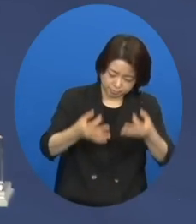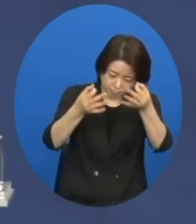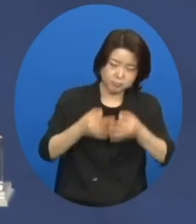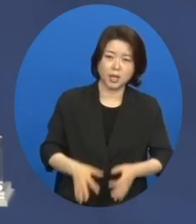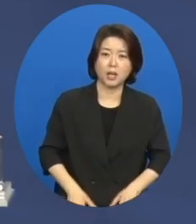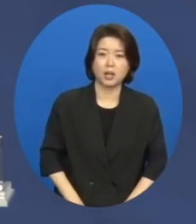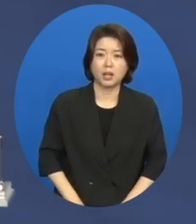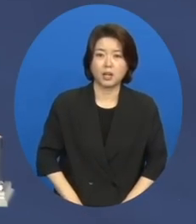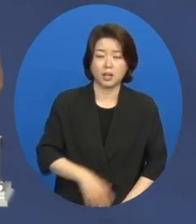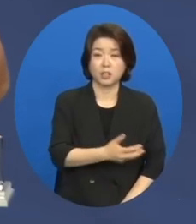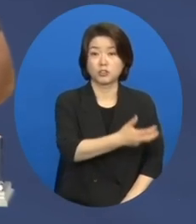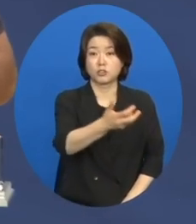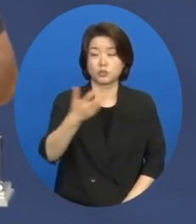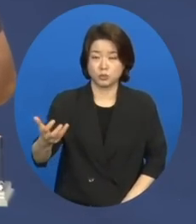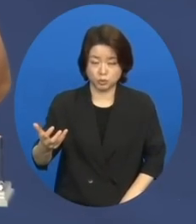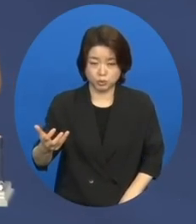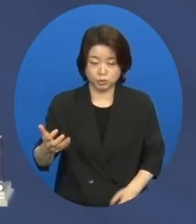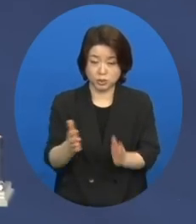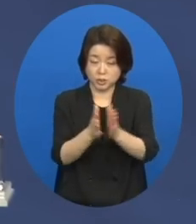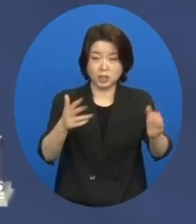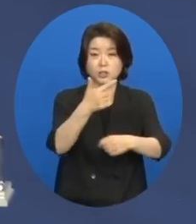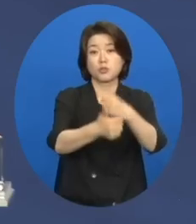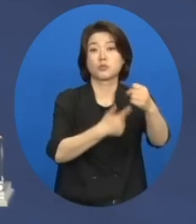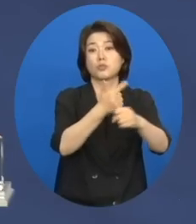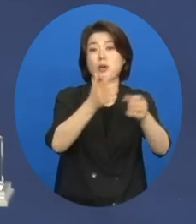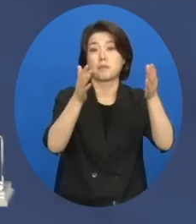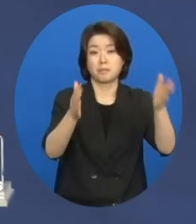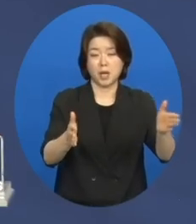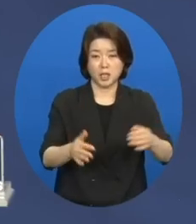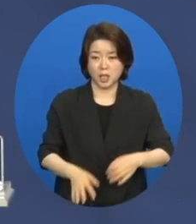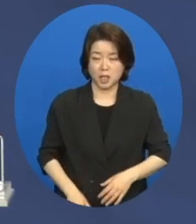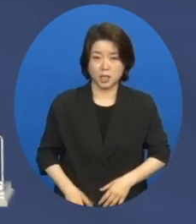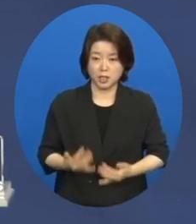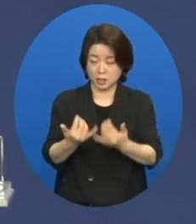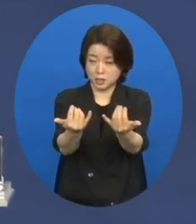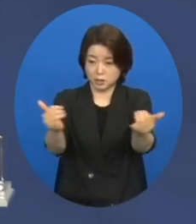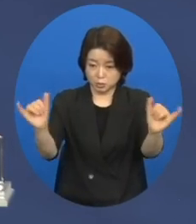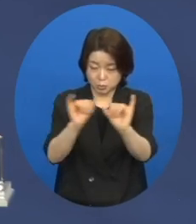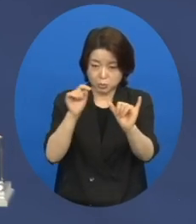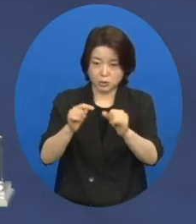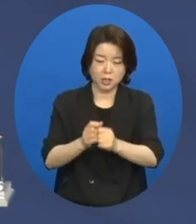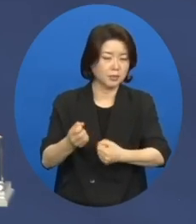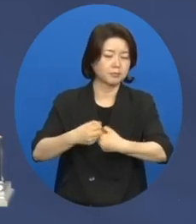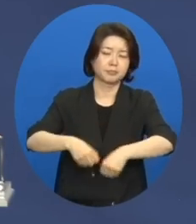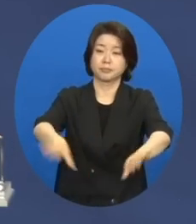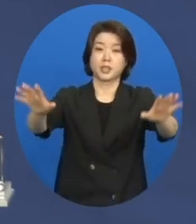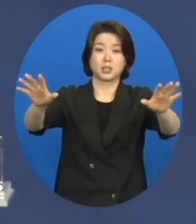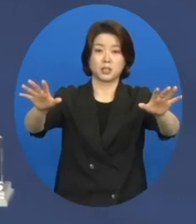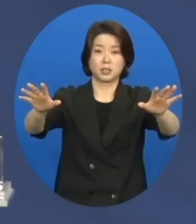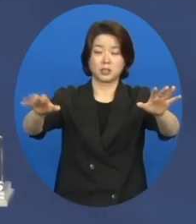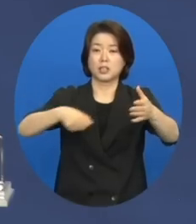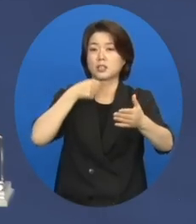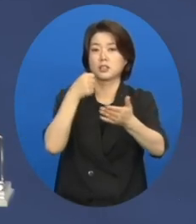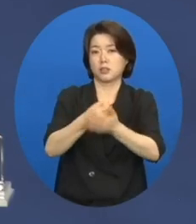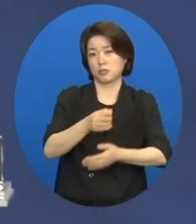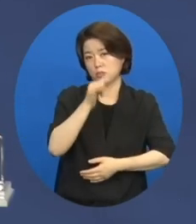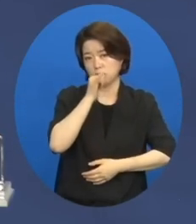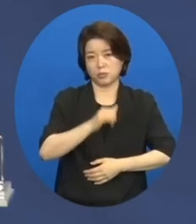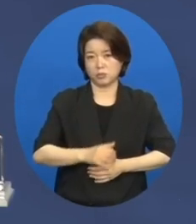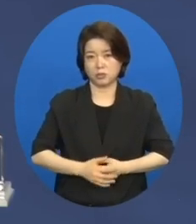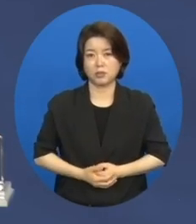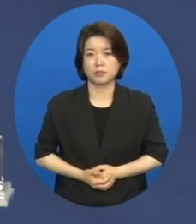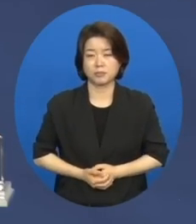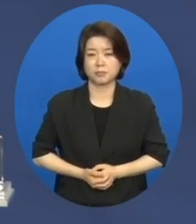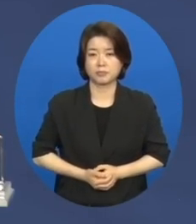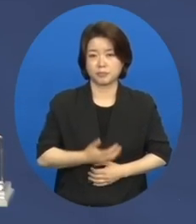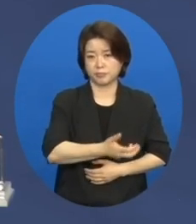순회 선교단 시작한 지 6년 만에 그냥 그 해산하기로 결정을 했어요.